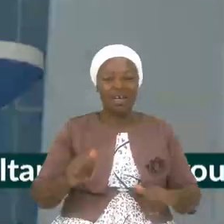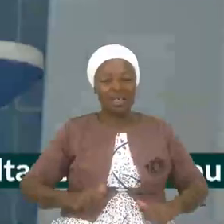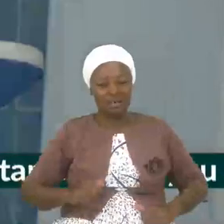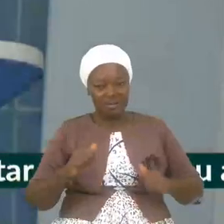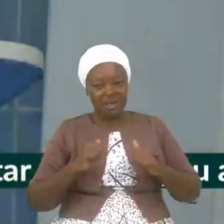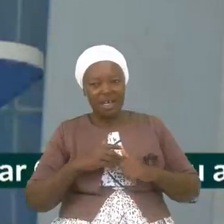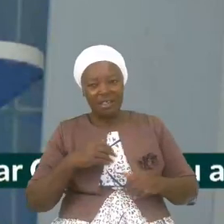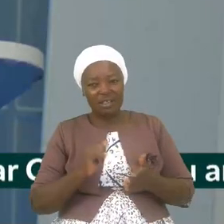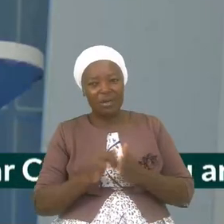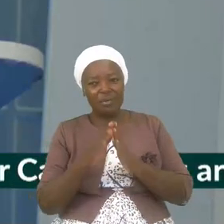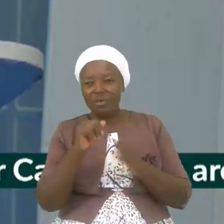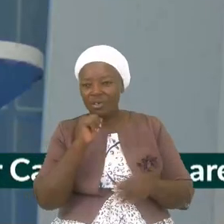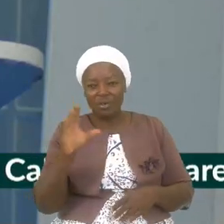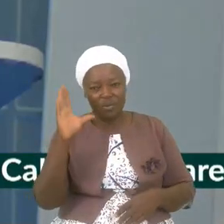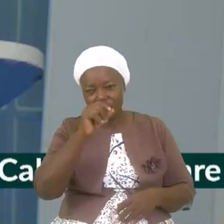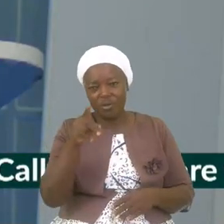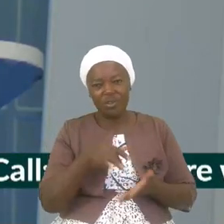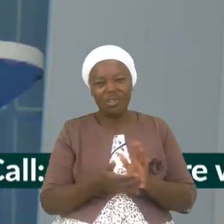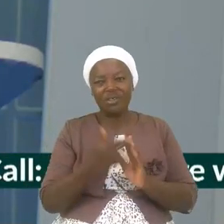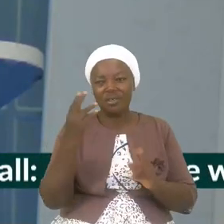Jésus.